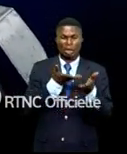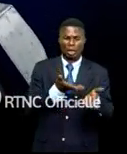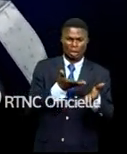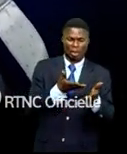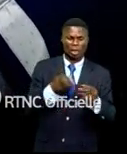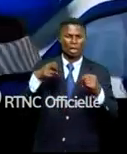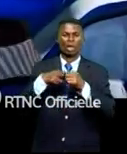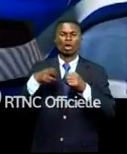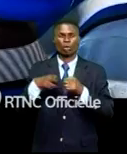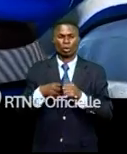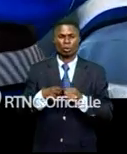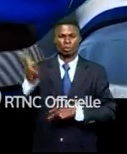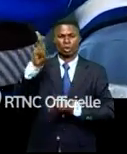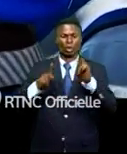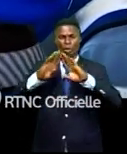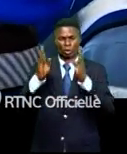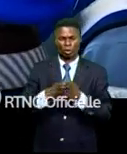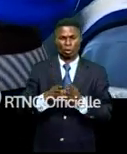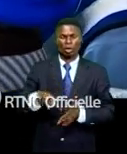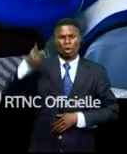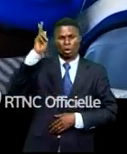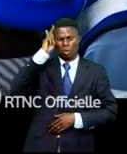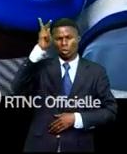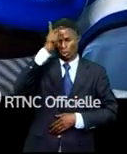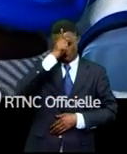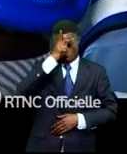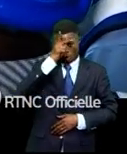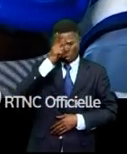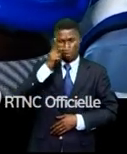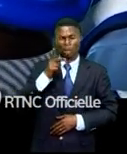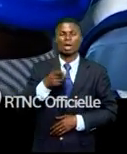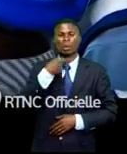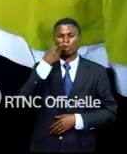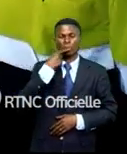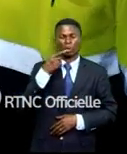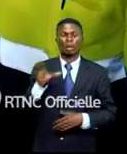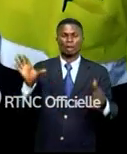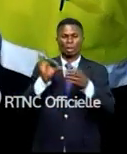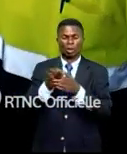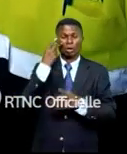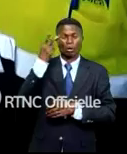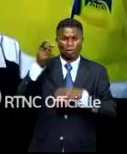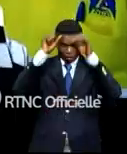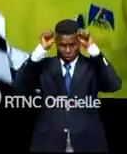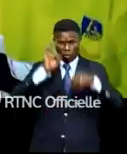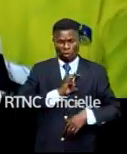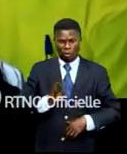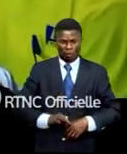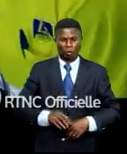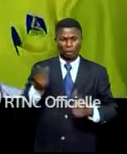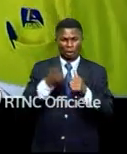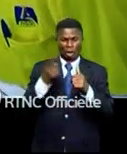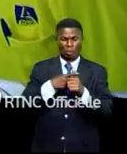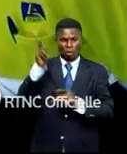en électricité la population de ces coins du pays qui s'accommode à la vision du chef de l'État, le peuple